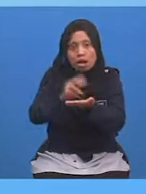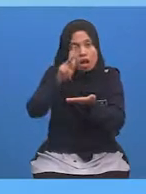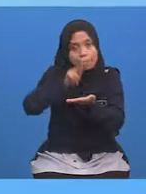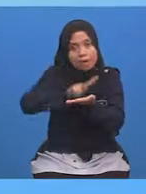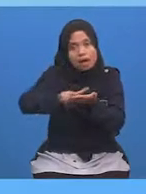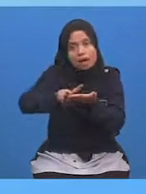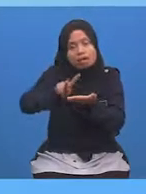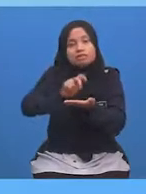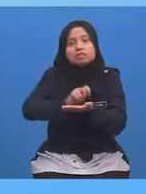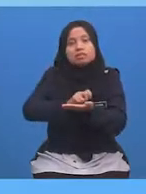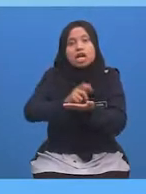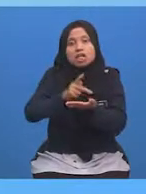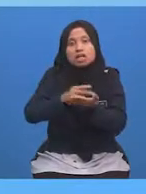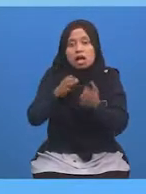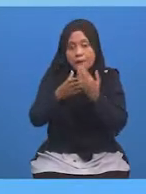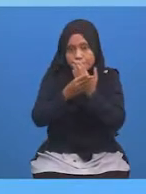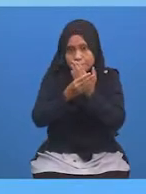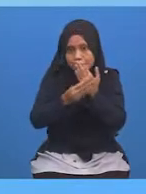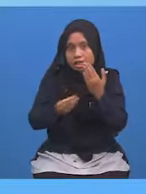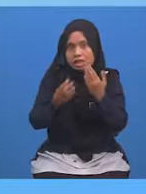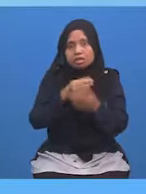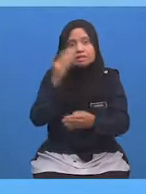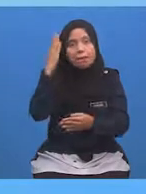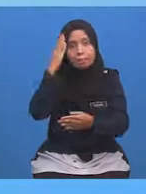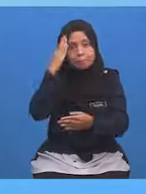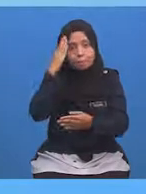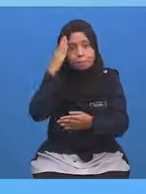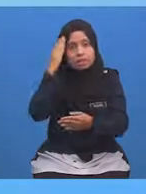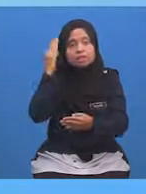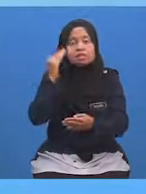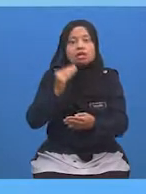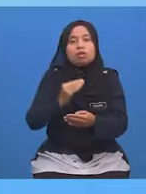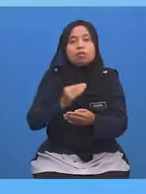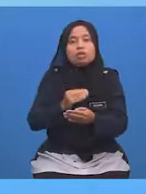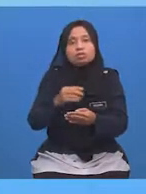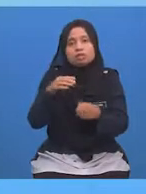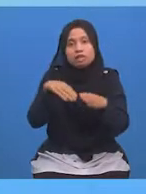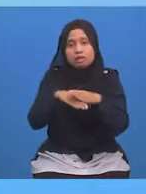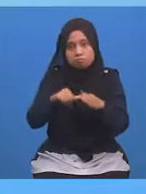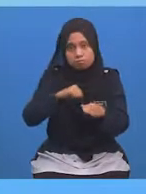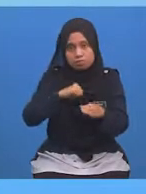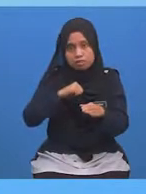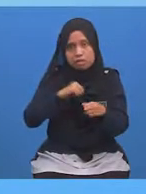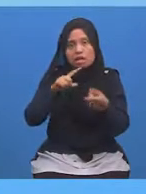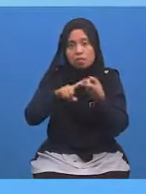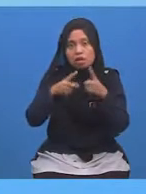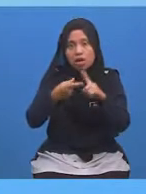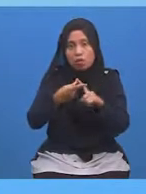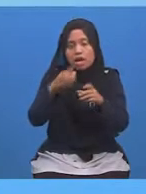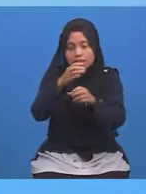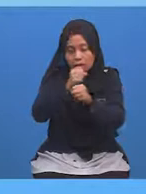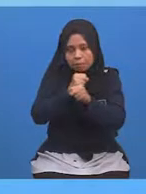kepakaran, kemahiran dan pengetahuan yang ada dalam diri rakan-rakan kongsi